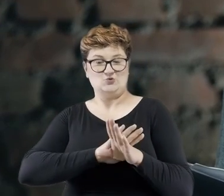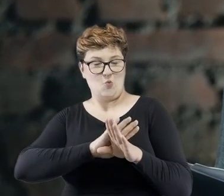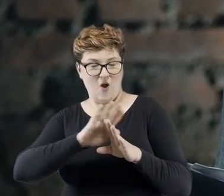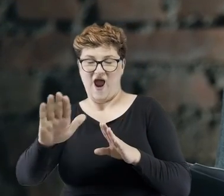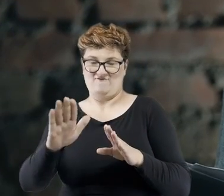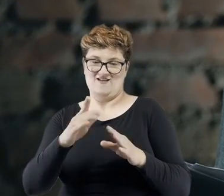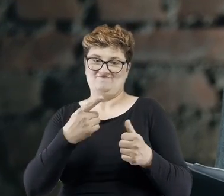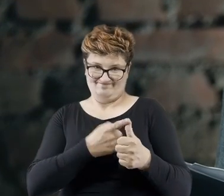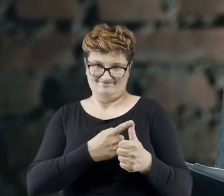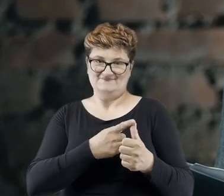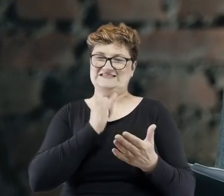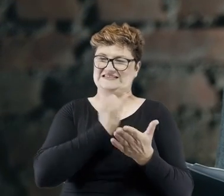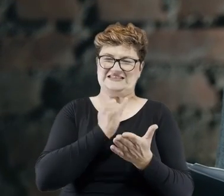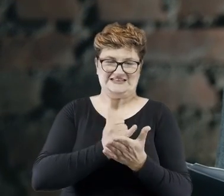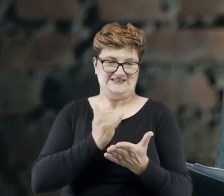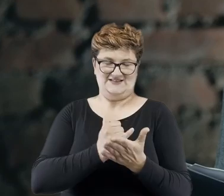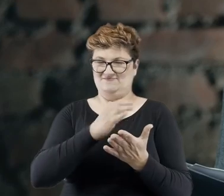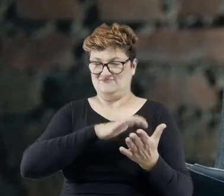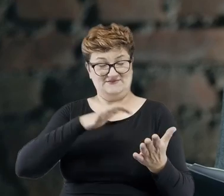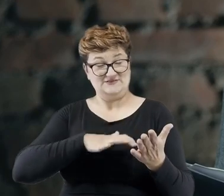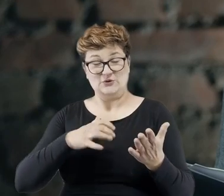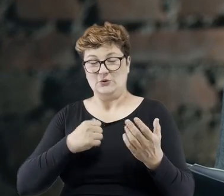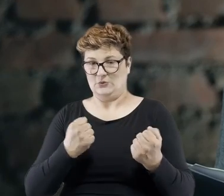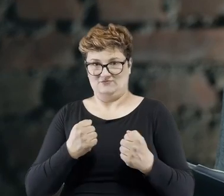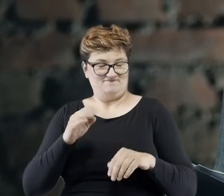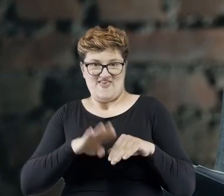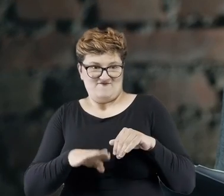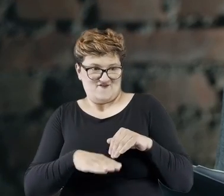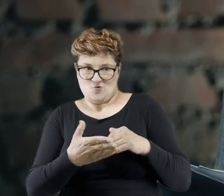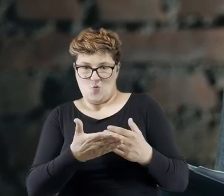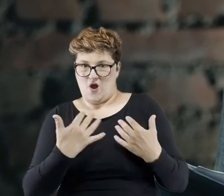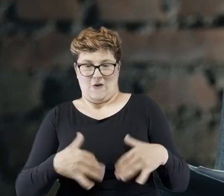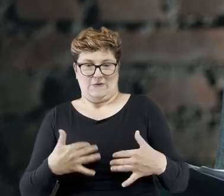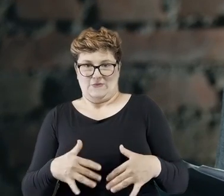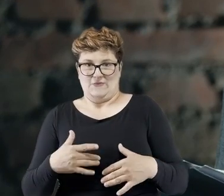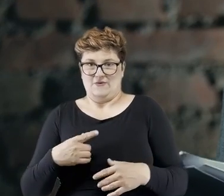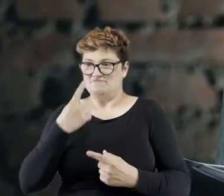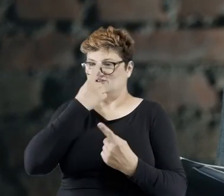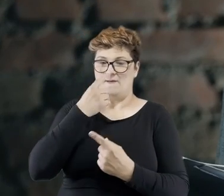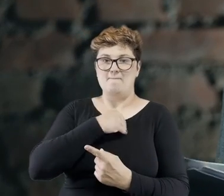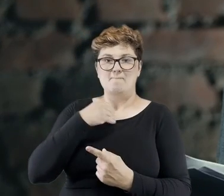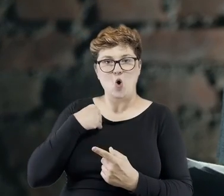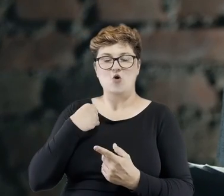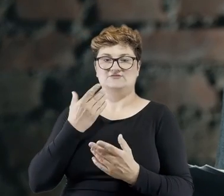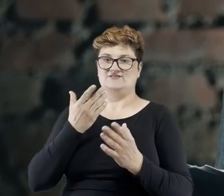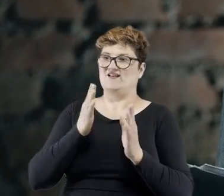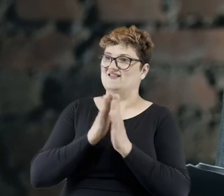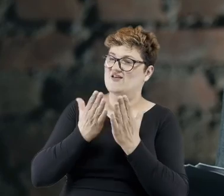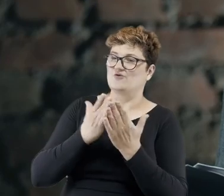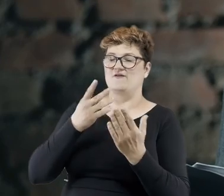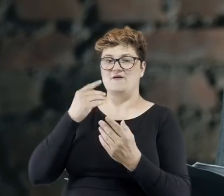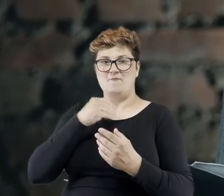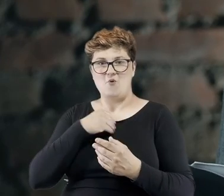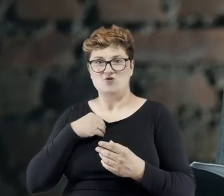rzeczy, właśnie z tej korespondencji, która jest zupełnie niezwykła. To jest rzeczywiście coś, myślę, że w polskiej literaturze, w